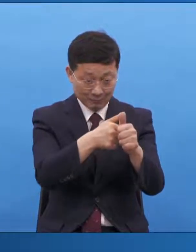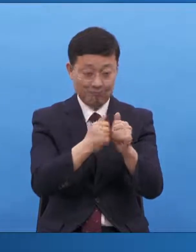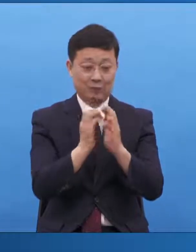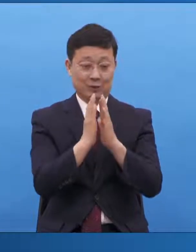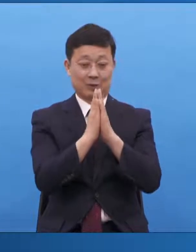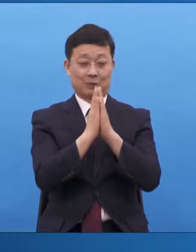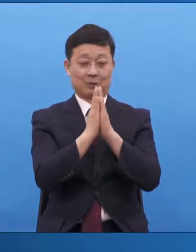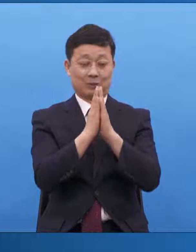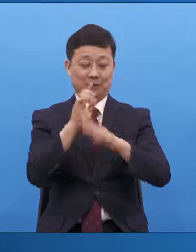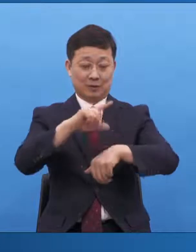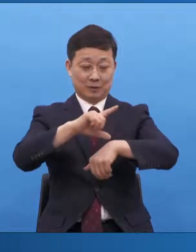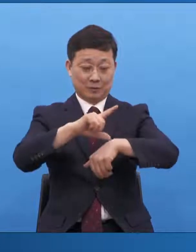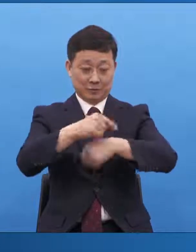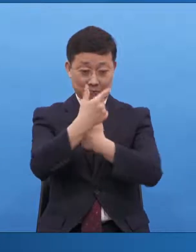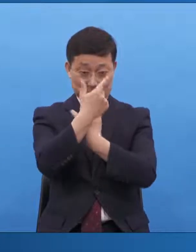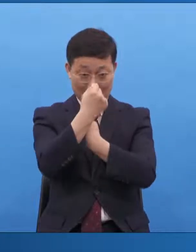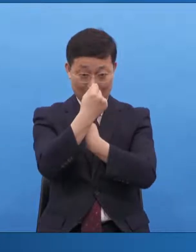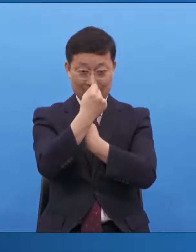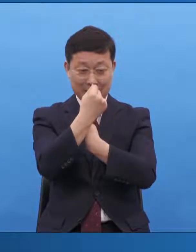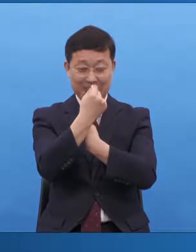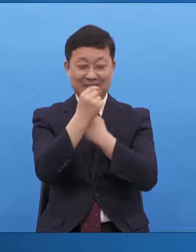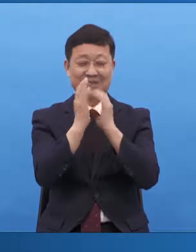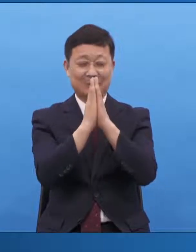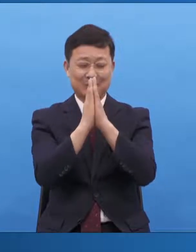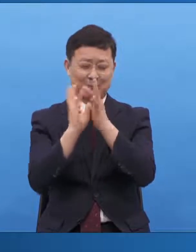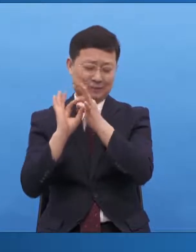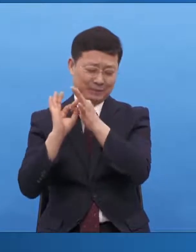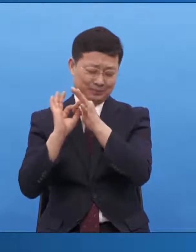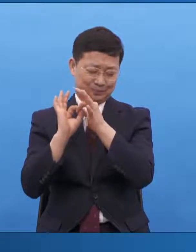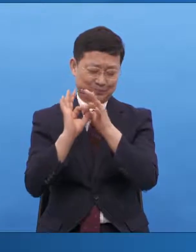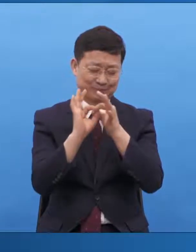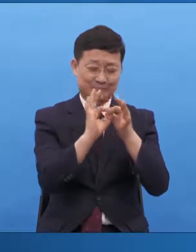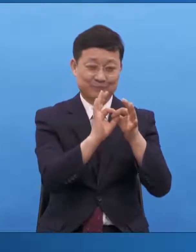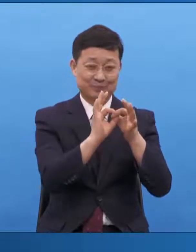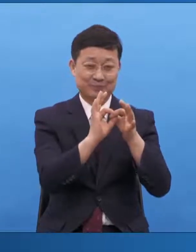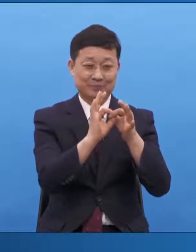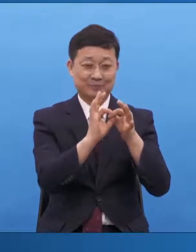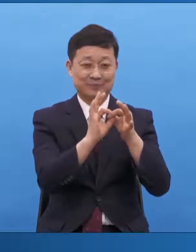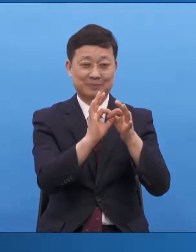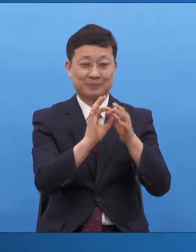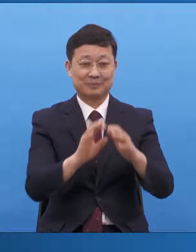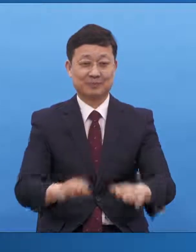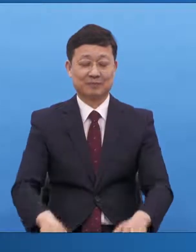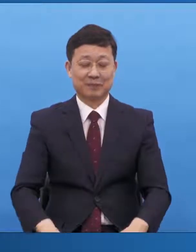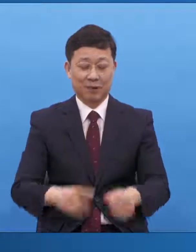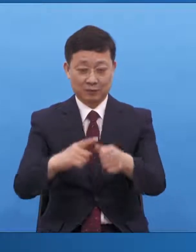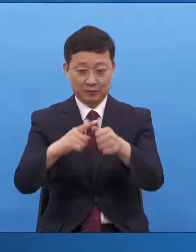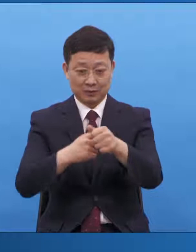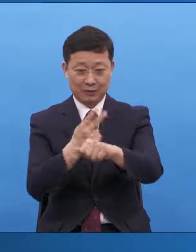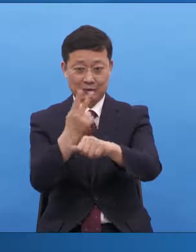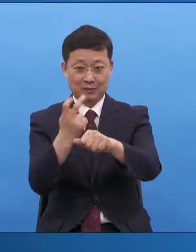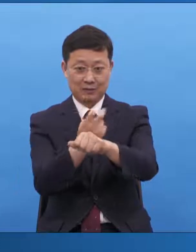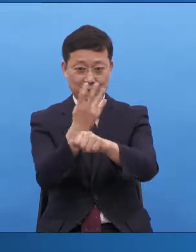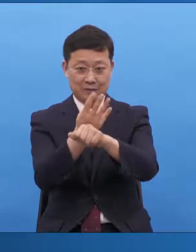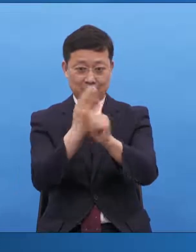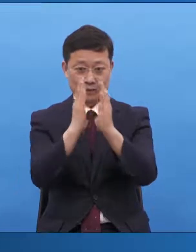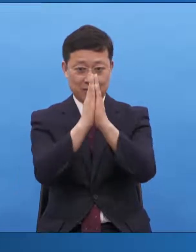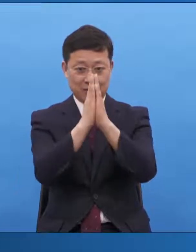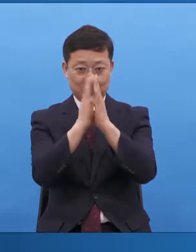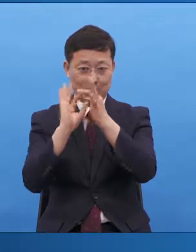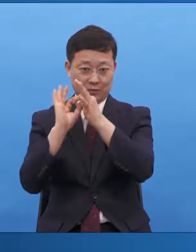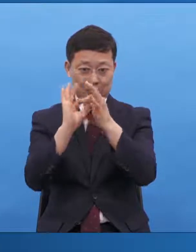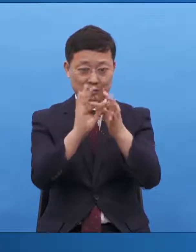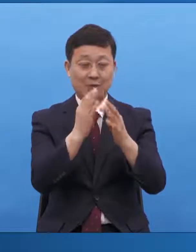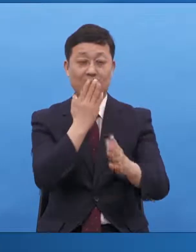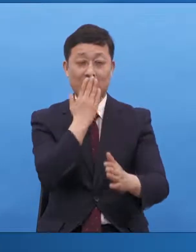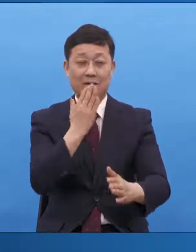move according to the schedule. 자, 이걸 계속 하다 보면 이게 툭 되죠. And as you continue this, you have 24 hours.